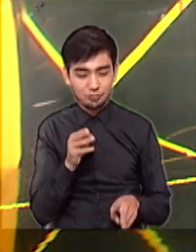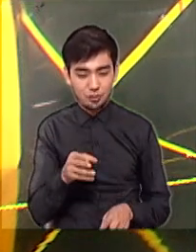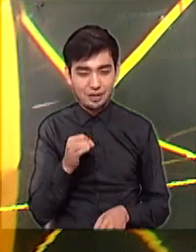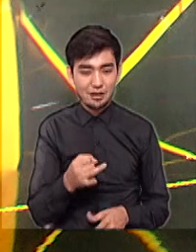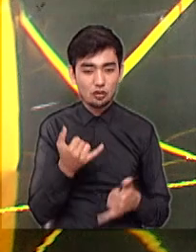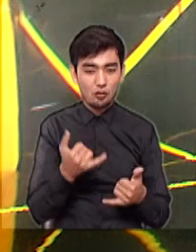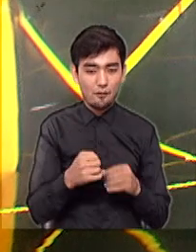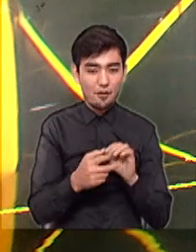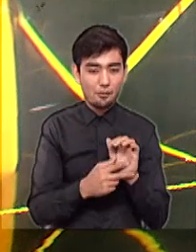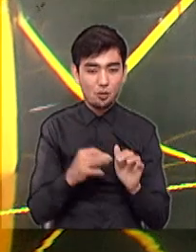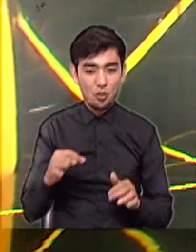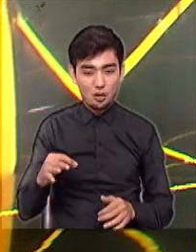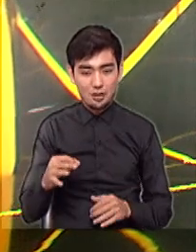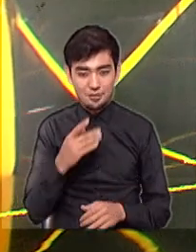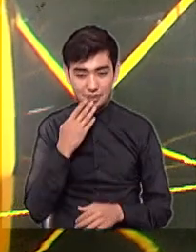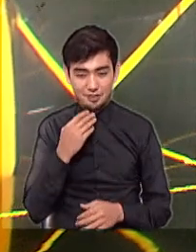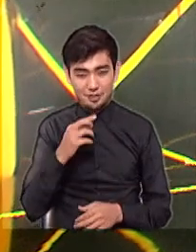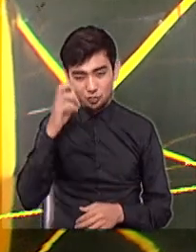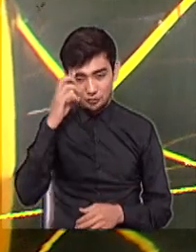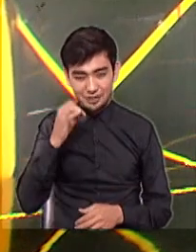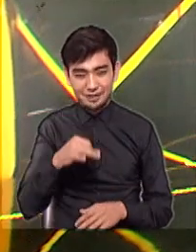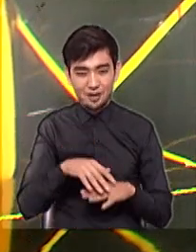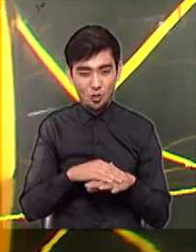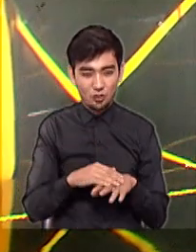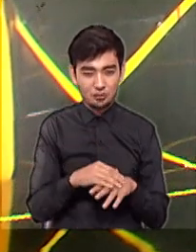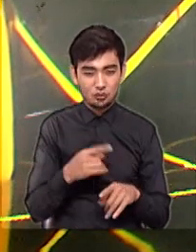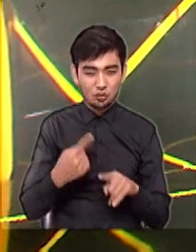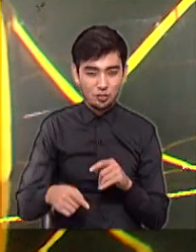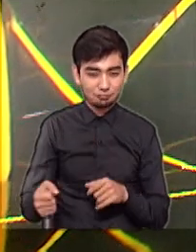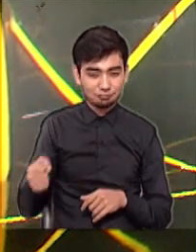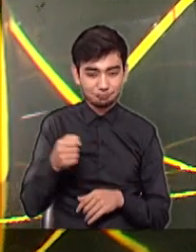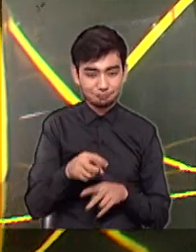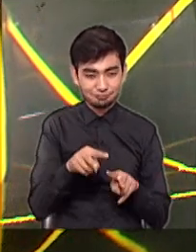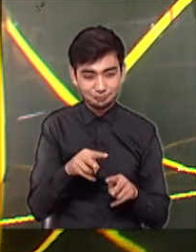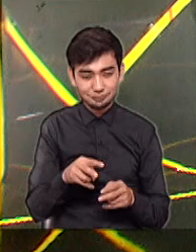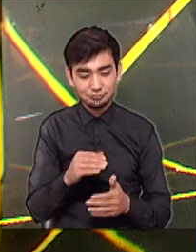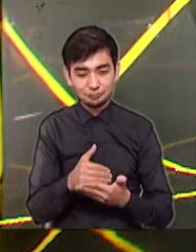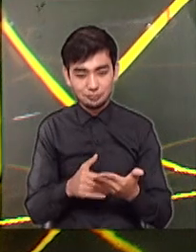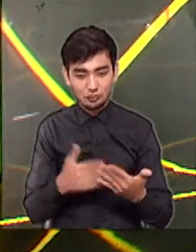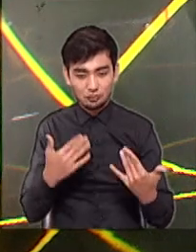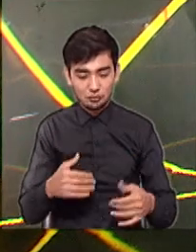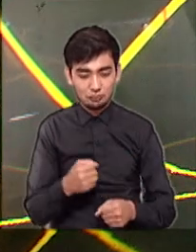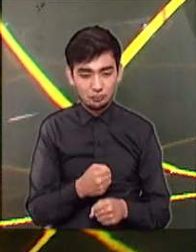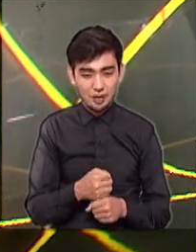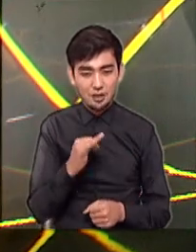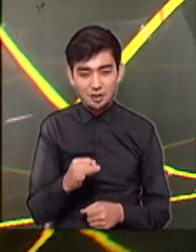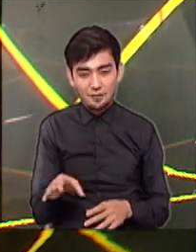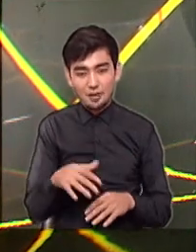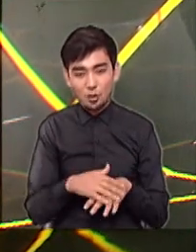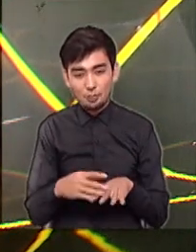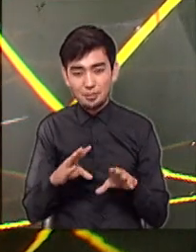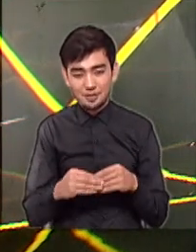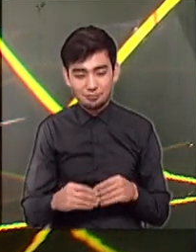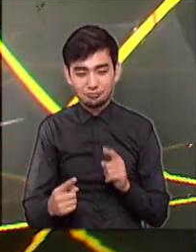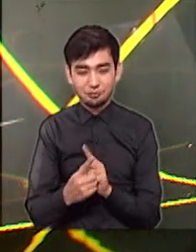сағат 18:00-де шет мемлекеттер мен халықаралық бақылаушыларды аккредиттау аяқталды. Ал өңір-өңірді аралап, халықпен